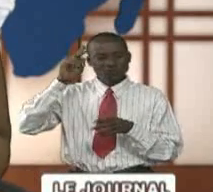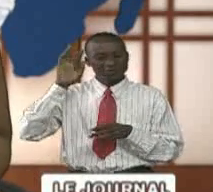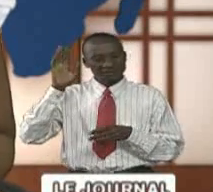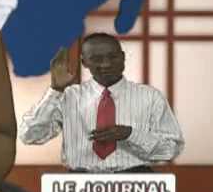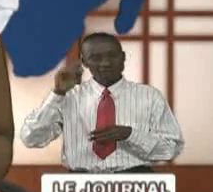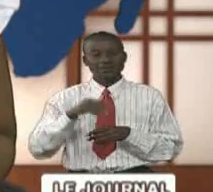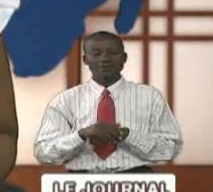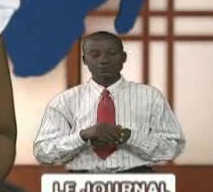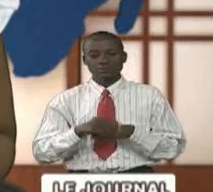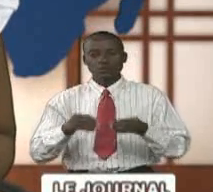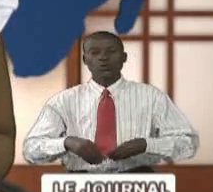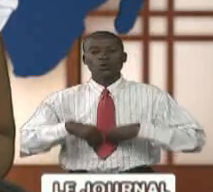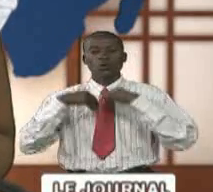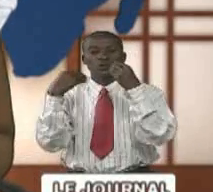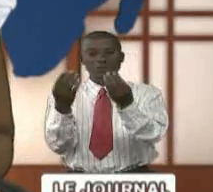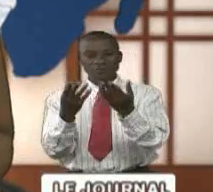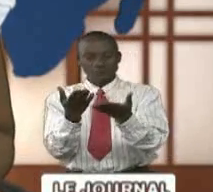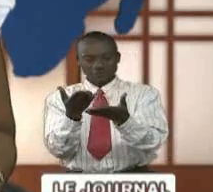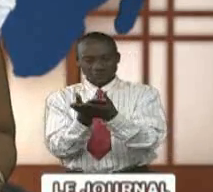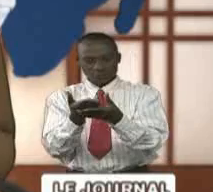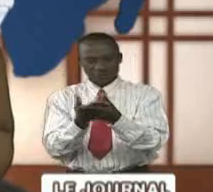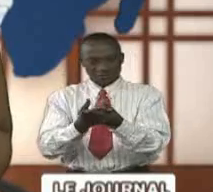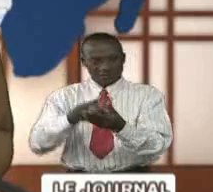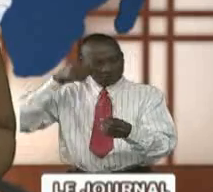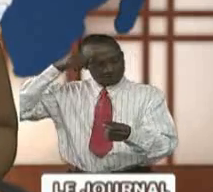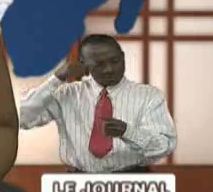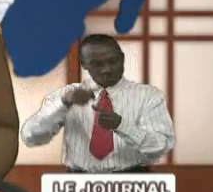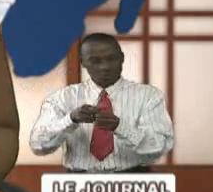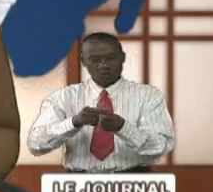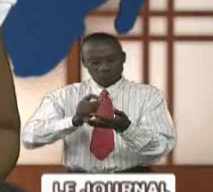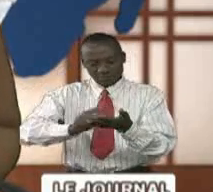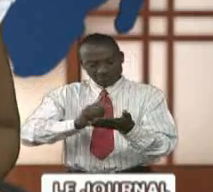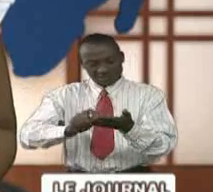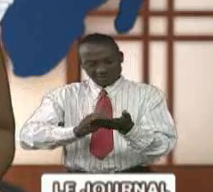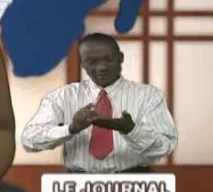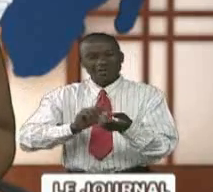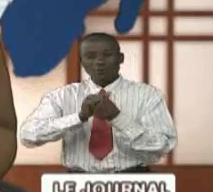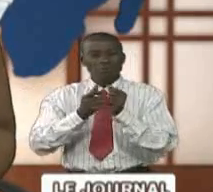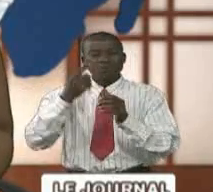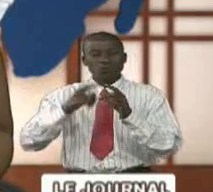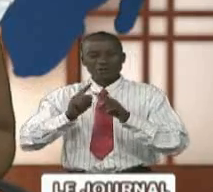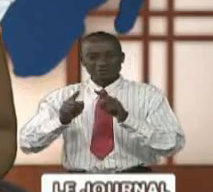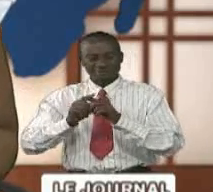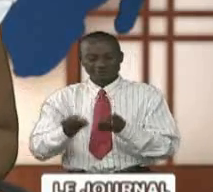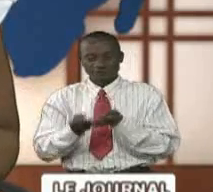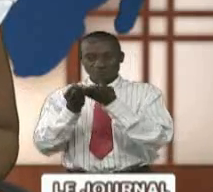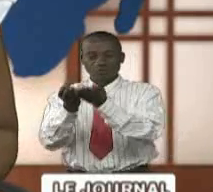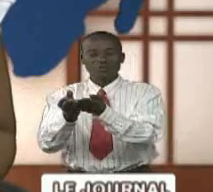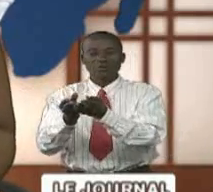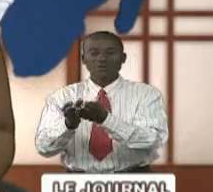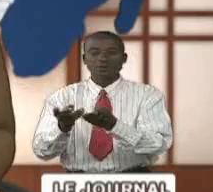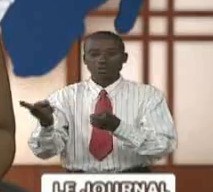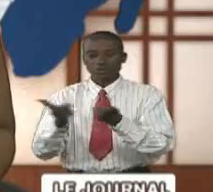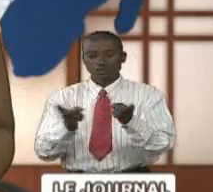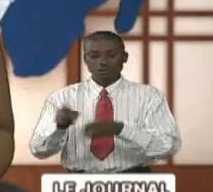déposé cet avant-midi leur mémorandum à la primature, mémorandum réceptionné par le directeur de cabinet du Premier ministre,